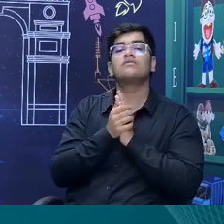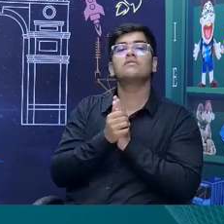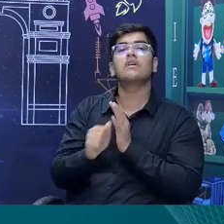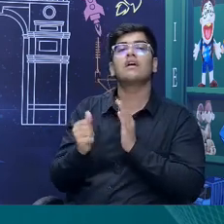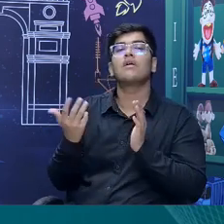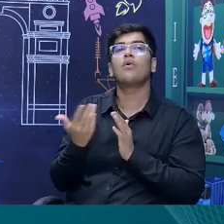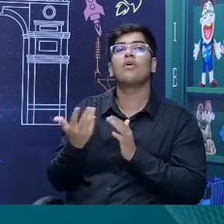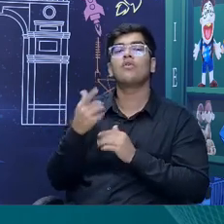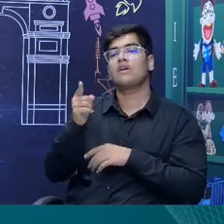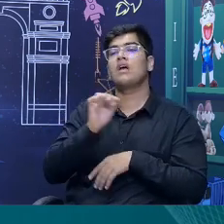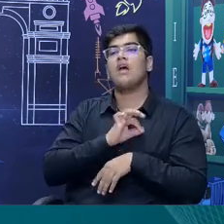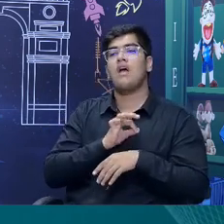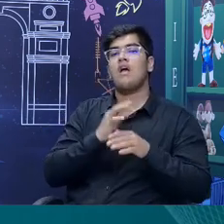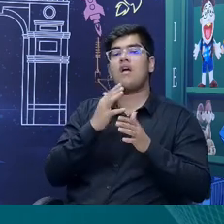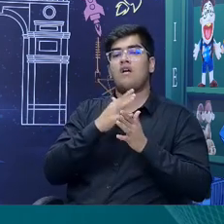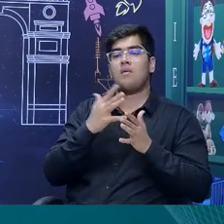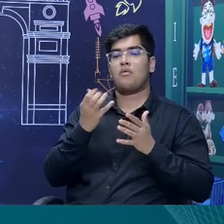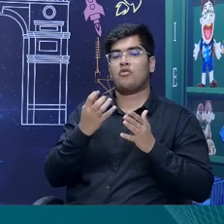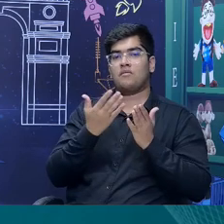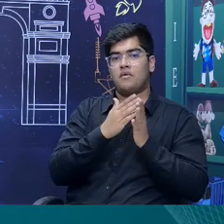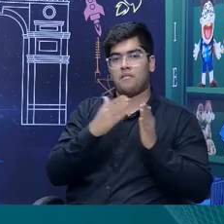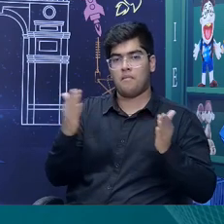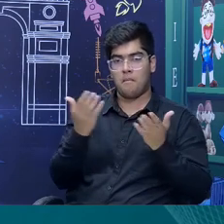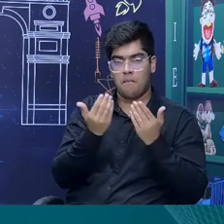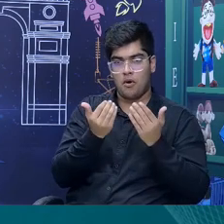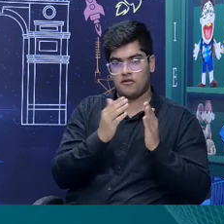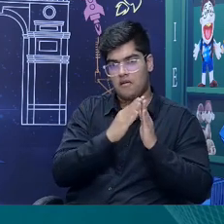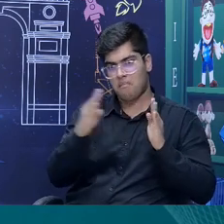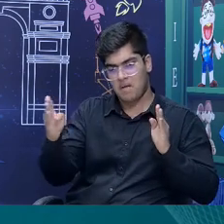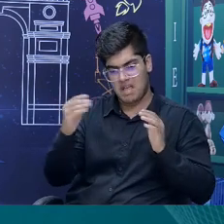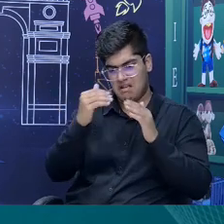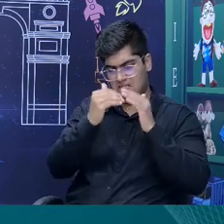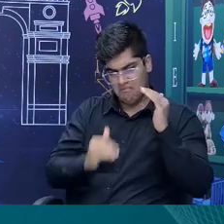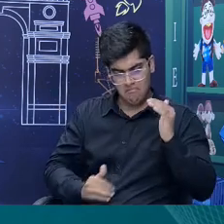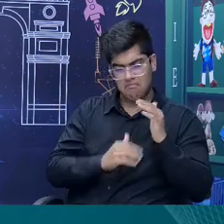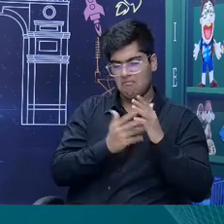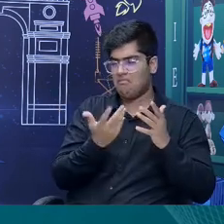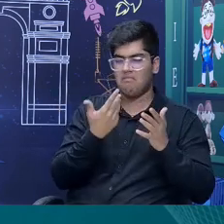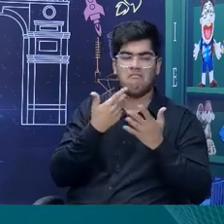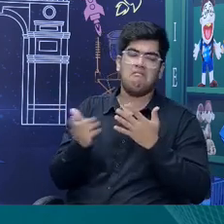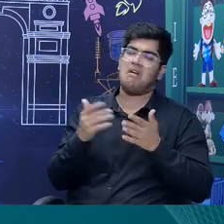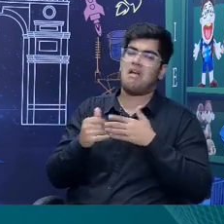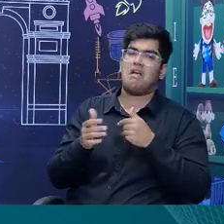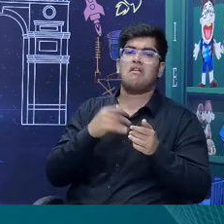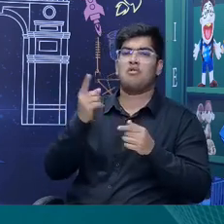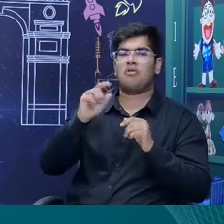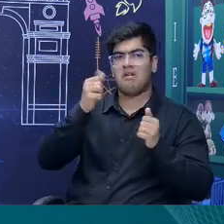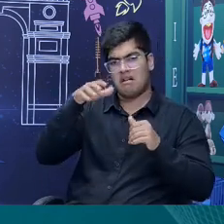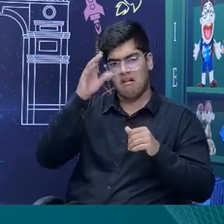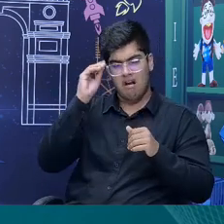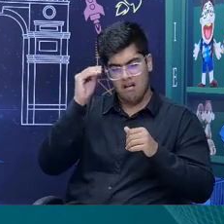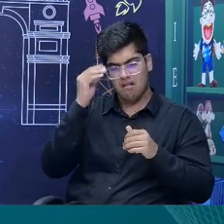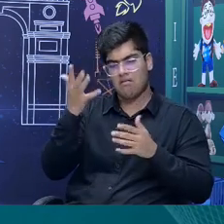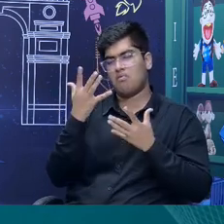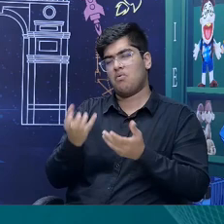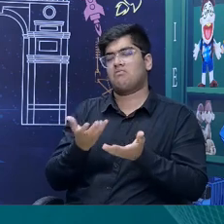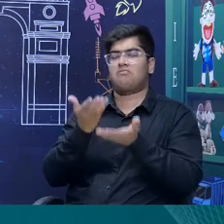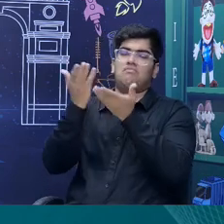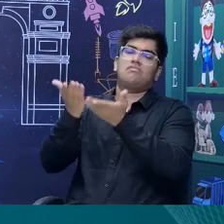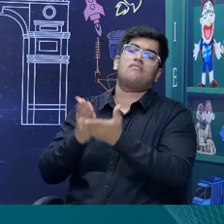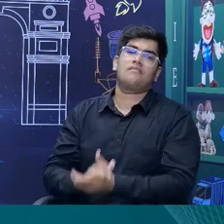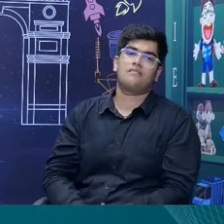कर सकता है कोई बच्चा लंबा सेंटेंस लर्न करके कंफर्टेबल होता है कोई बच्चा स्टैटिसटिक्स स्टैटिसटिक्स लर्न कर सकता है इजीली कोई बच्चा स्टैटिसटिक्स